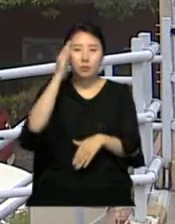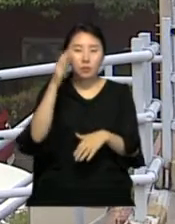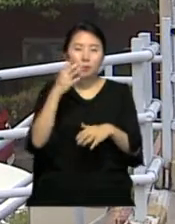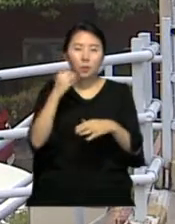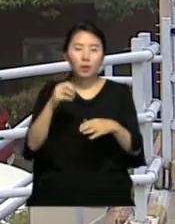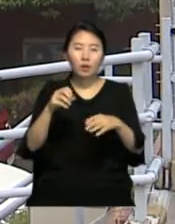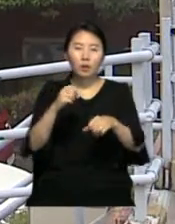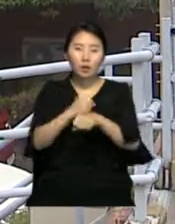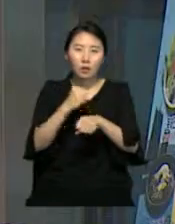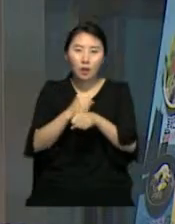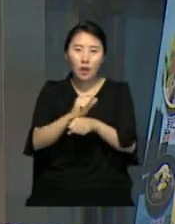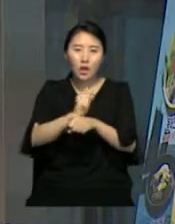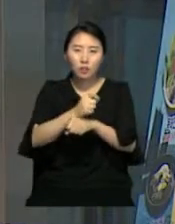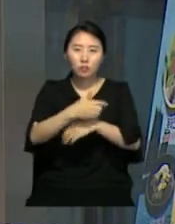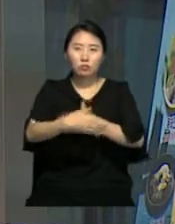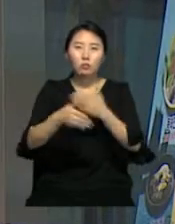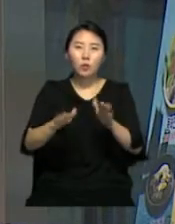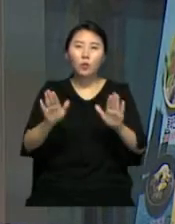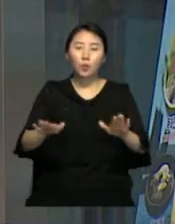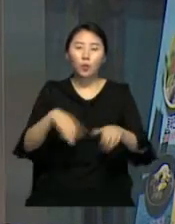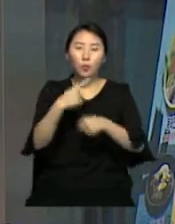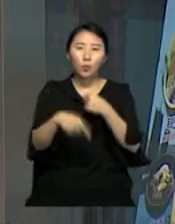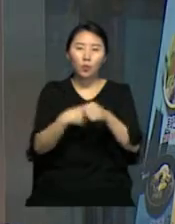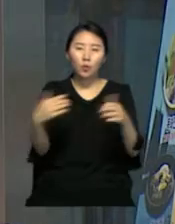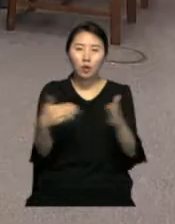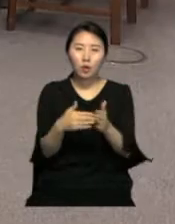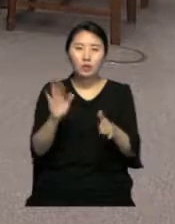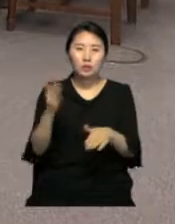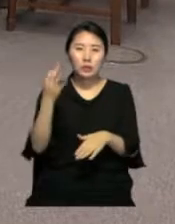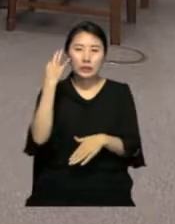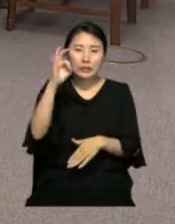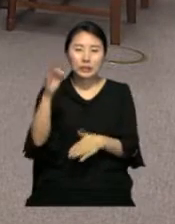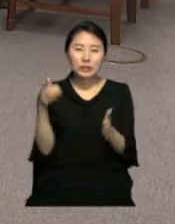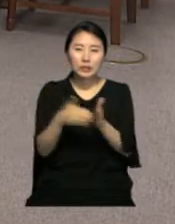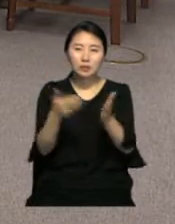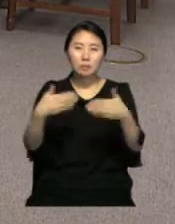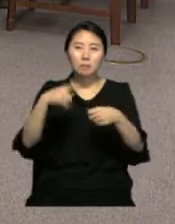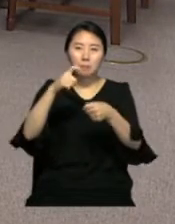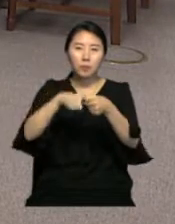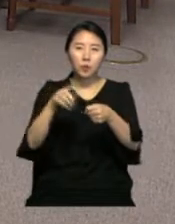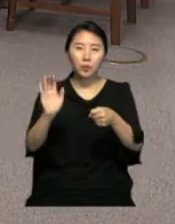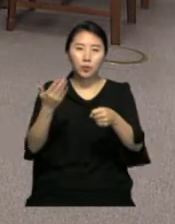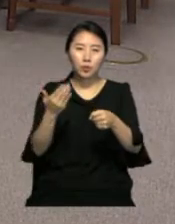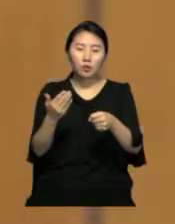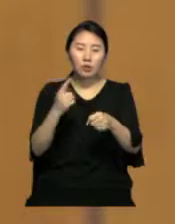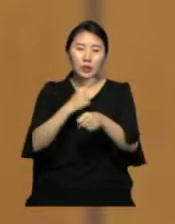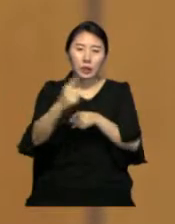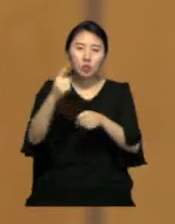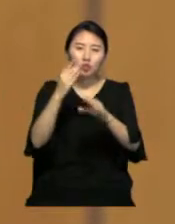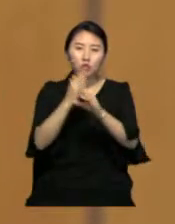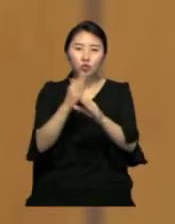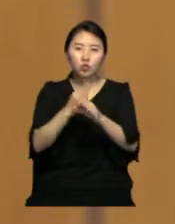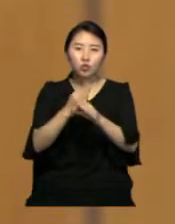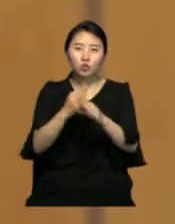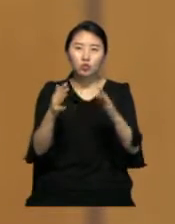복합 행정타운 건립. 올해 안에 설계를 마치고 사업 승인까지 받는 게 목표로 이르면